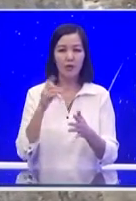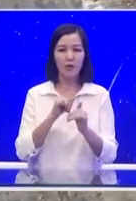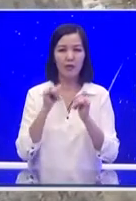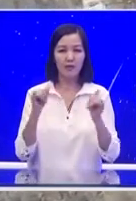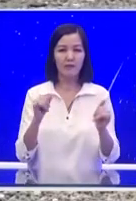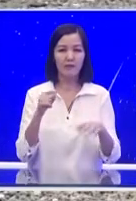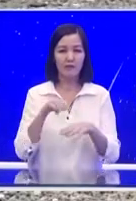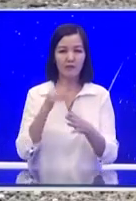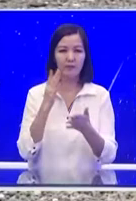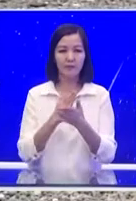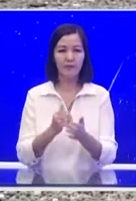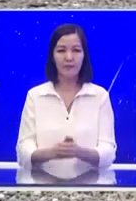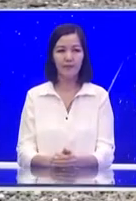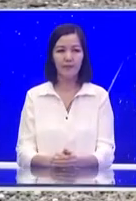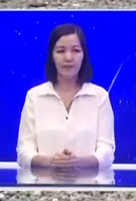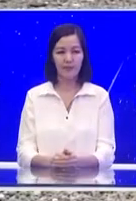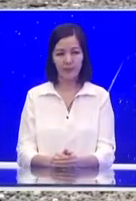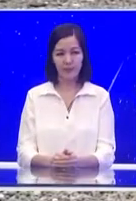уверяют они.